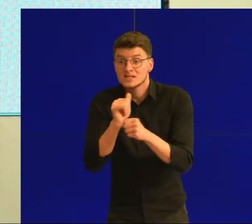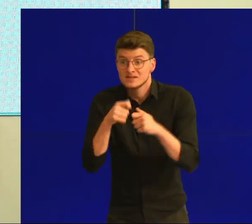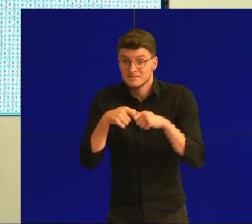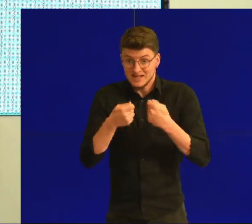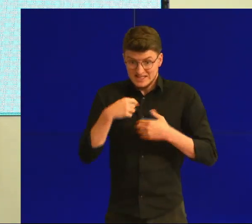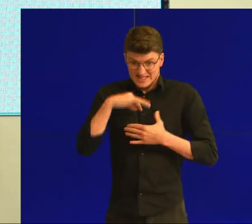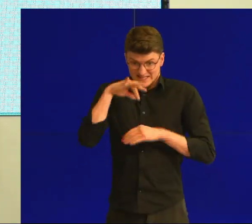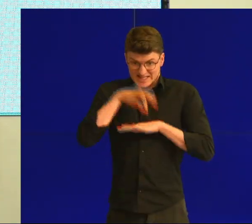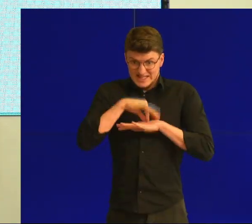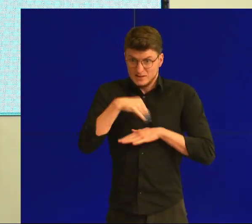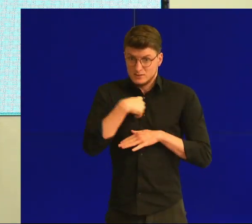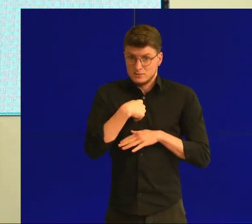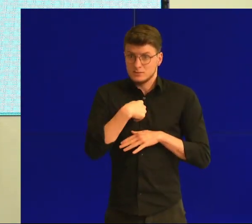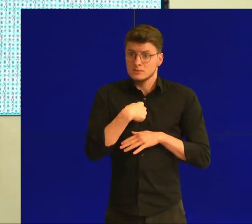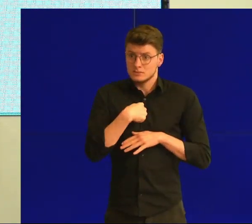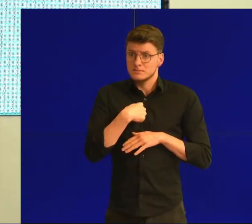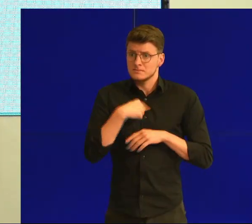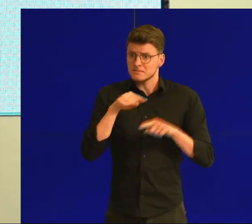virus reproduire